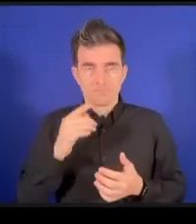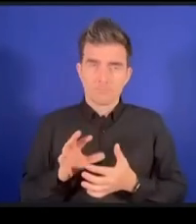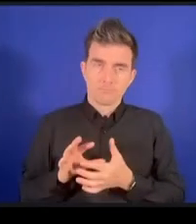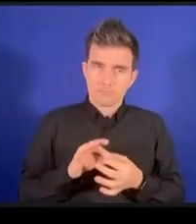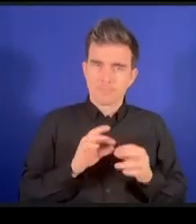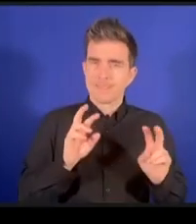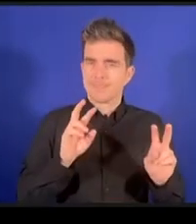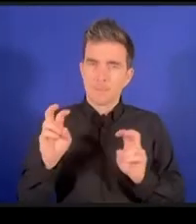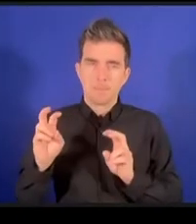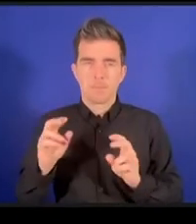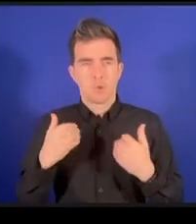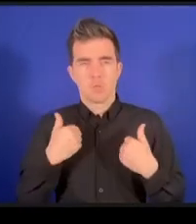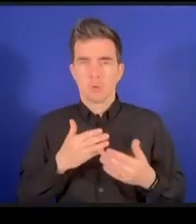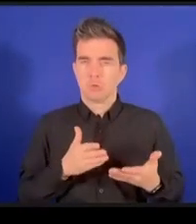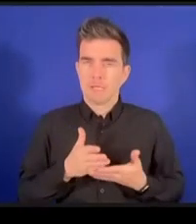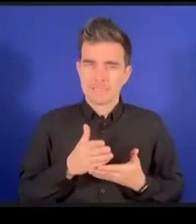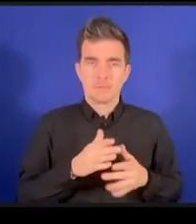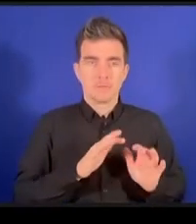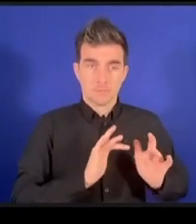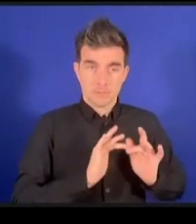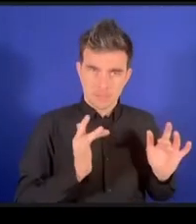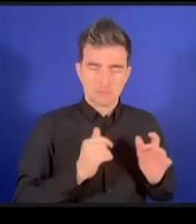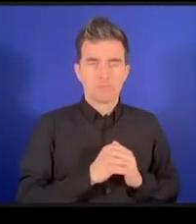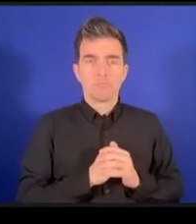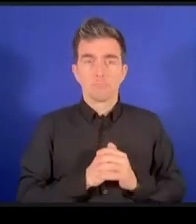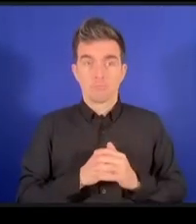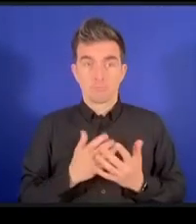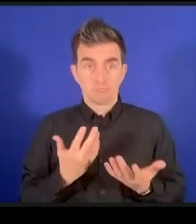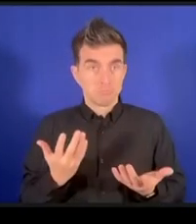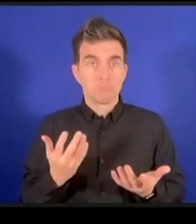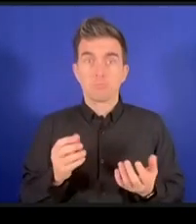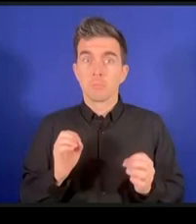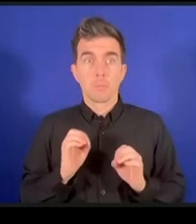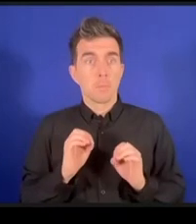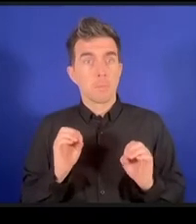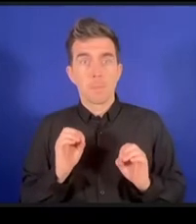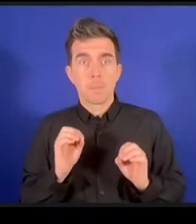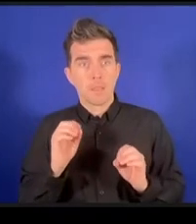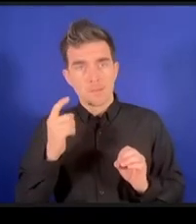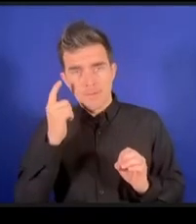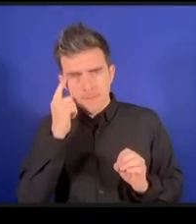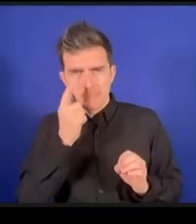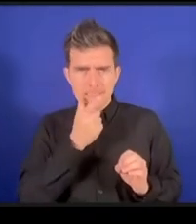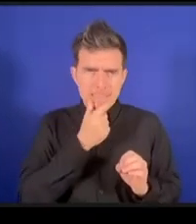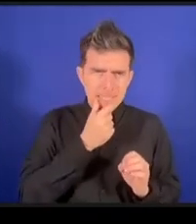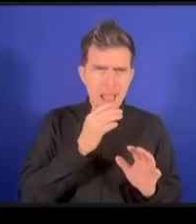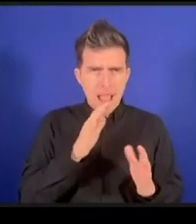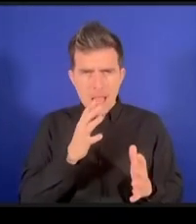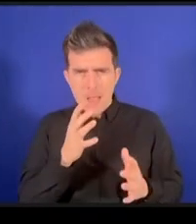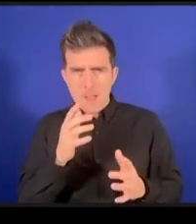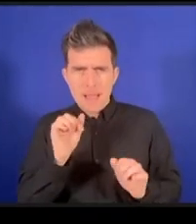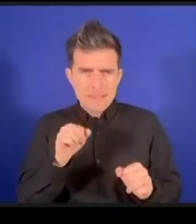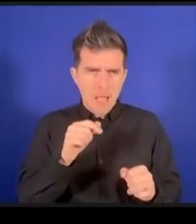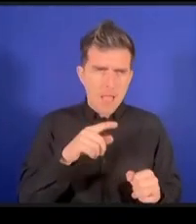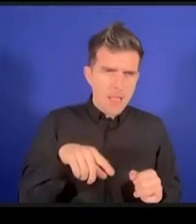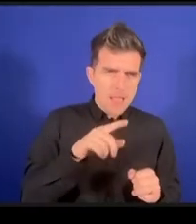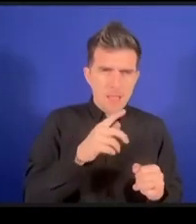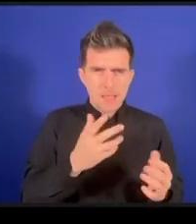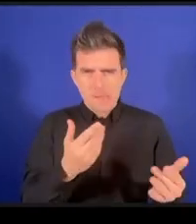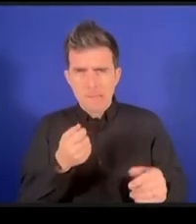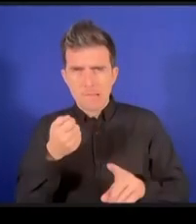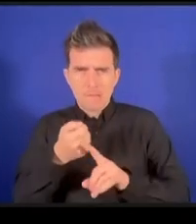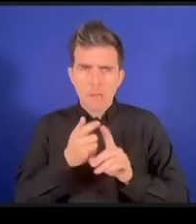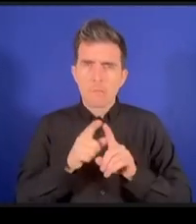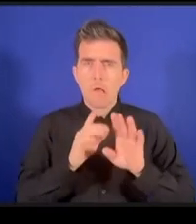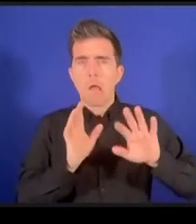права человека Я считаю что это очень важный проект Мы создали картину